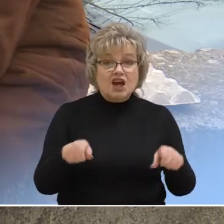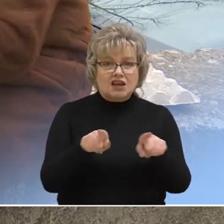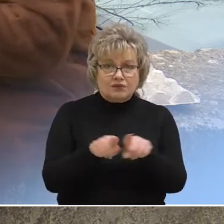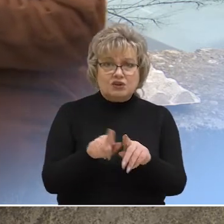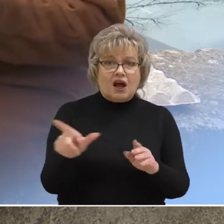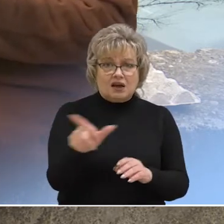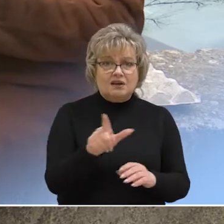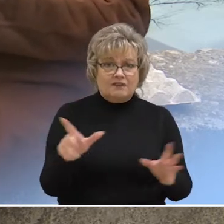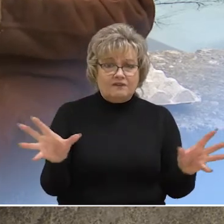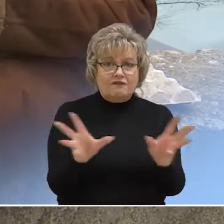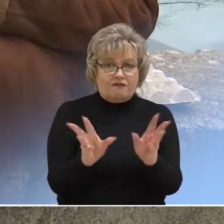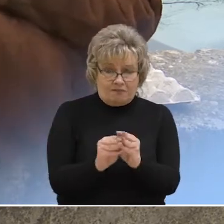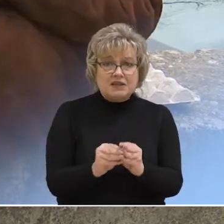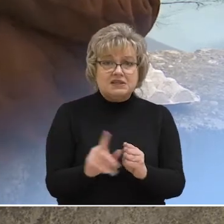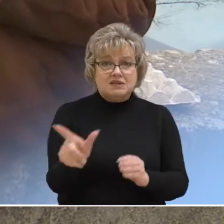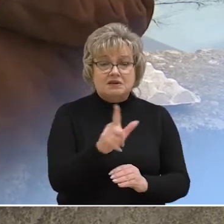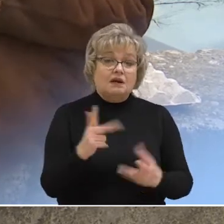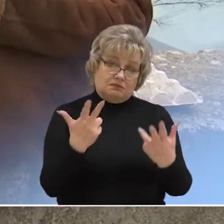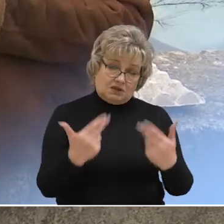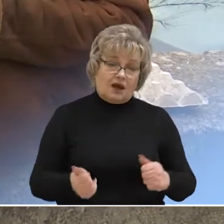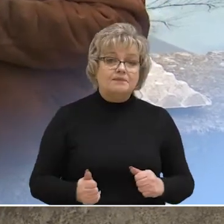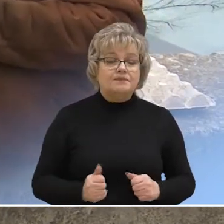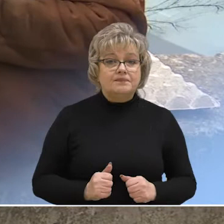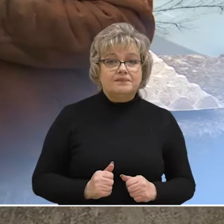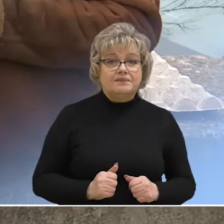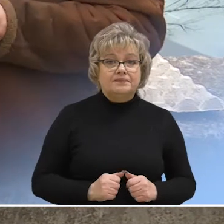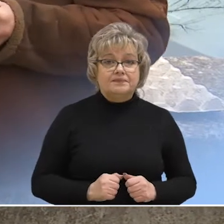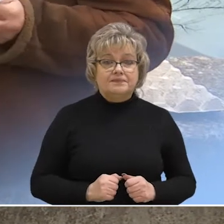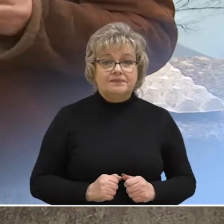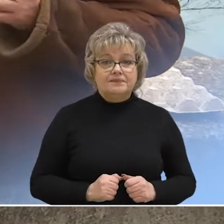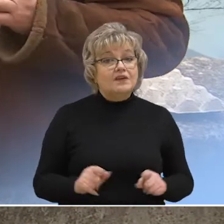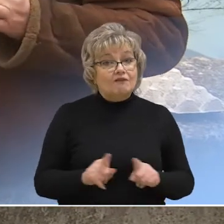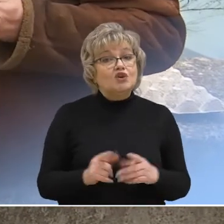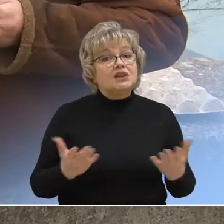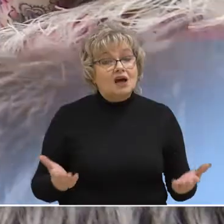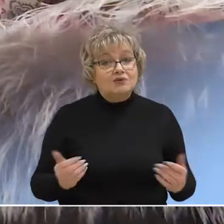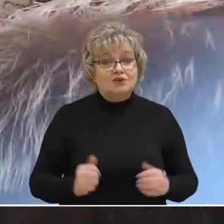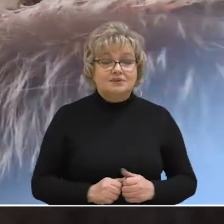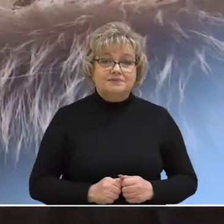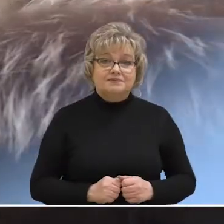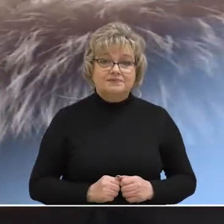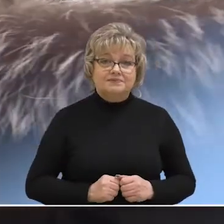так и в горе, и в радости все вместе? Да. Вот так вот.